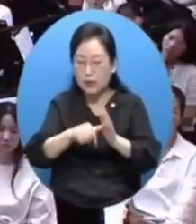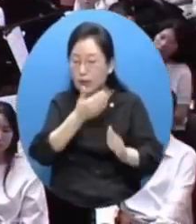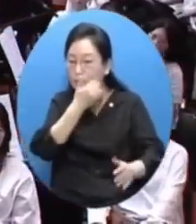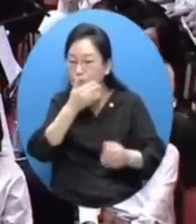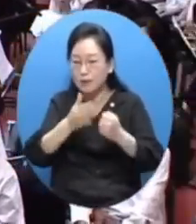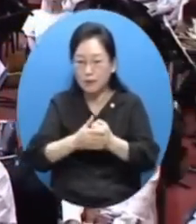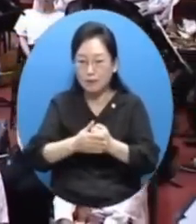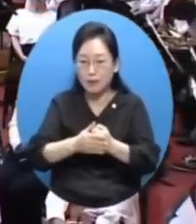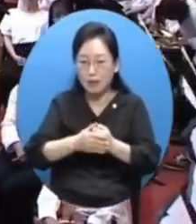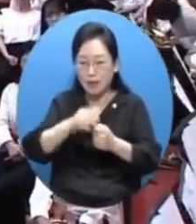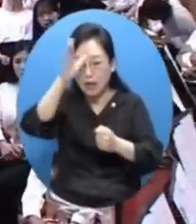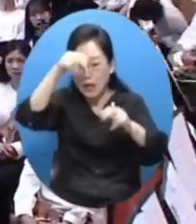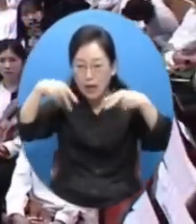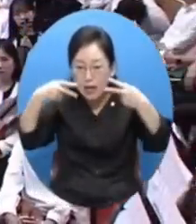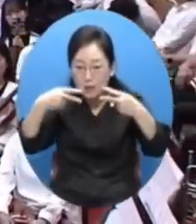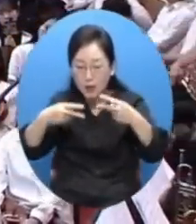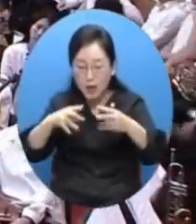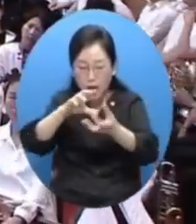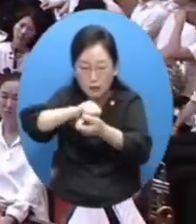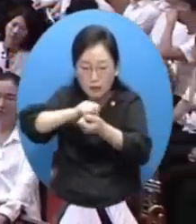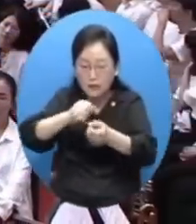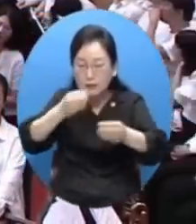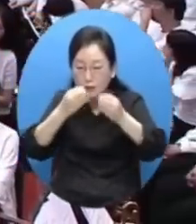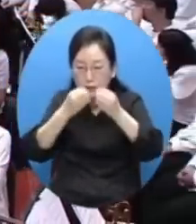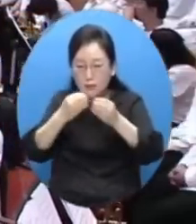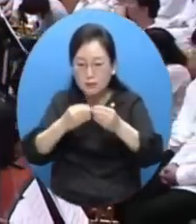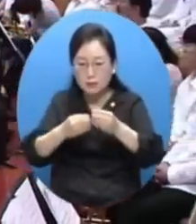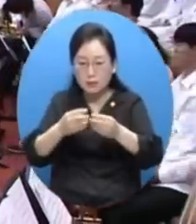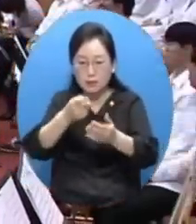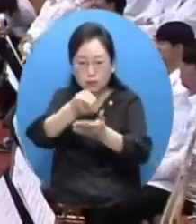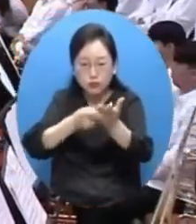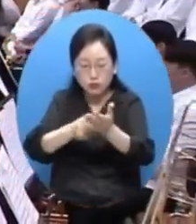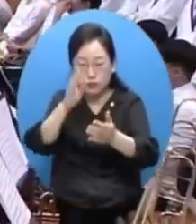드시면서 수술에 전념하시고 환자를 돌보시는